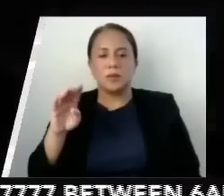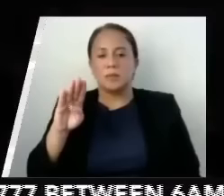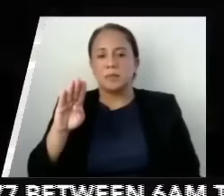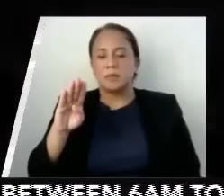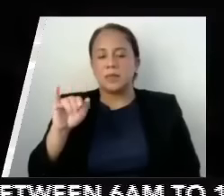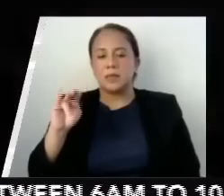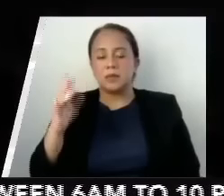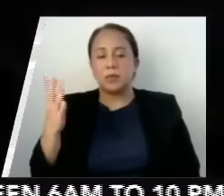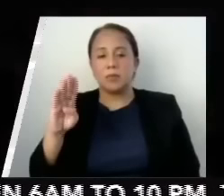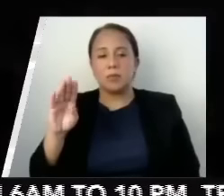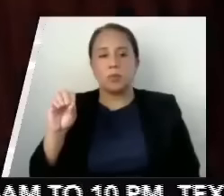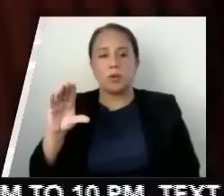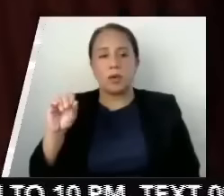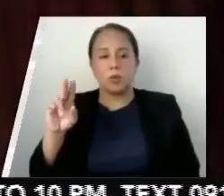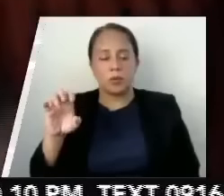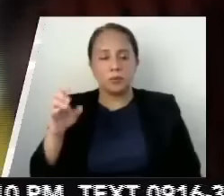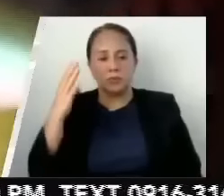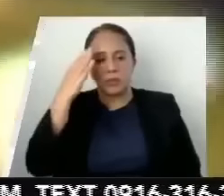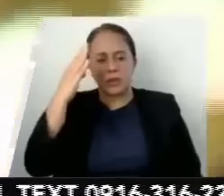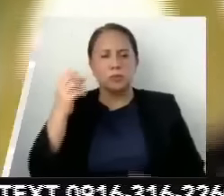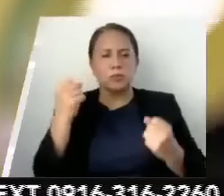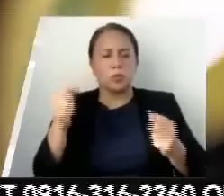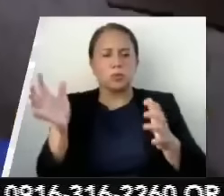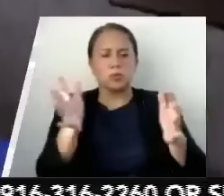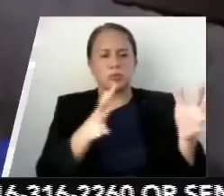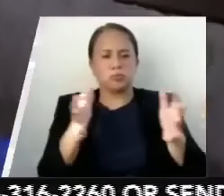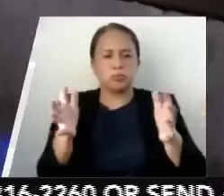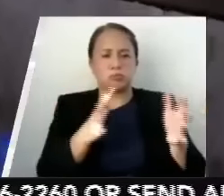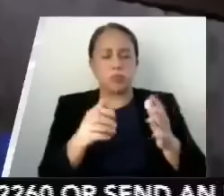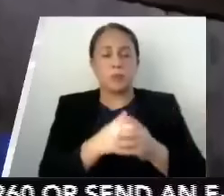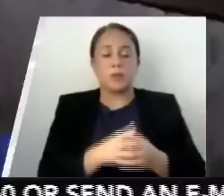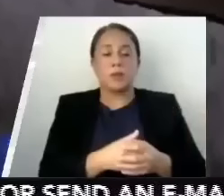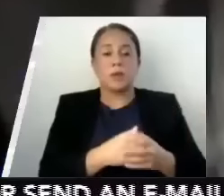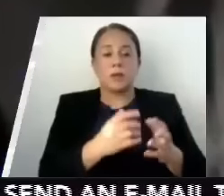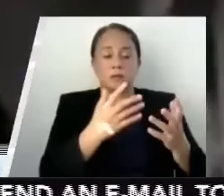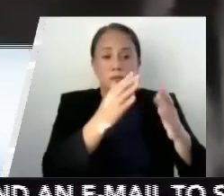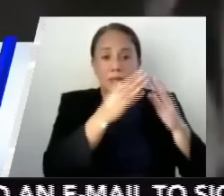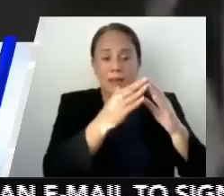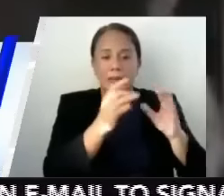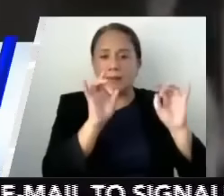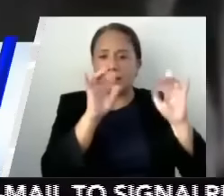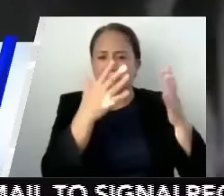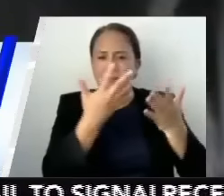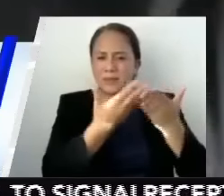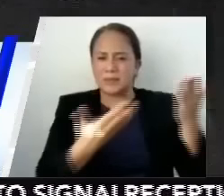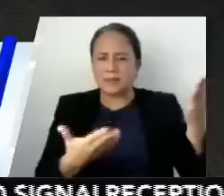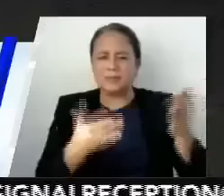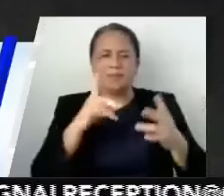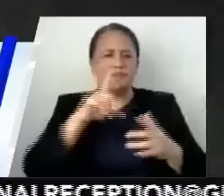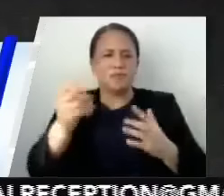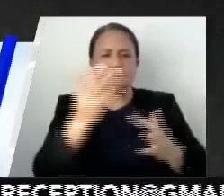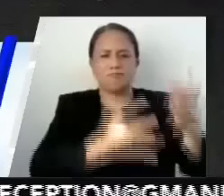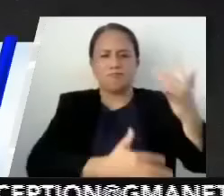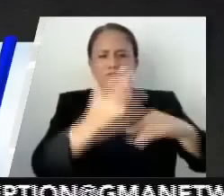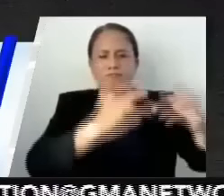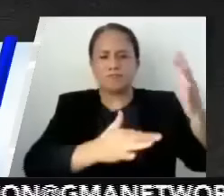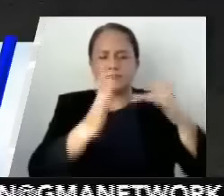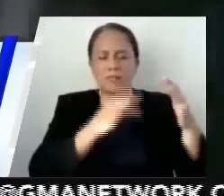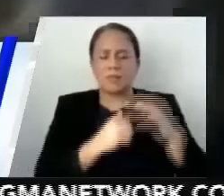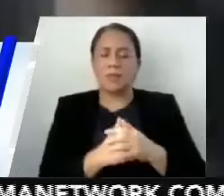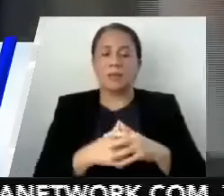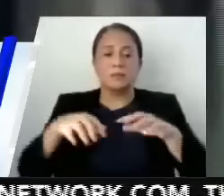Bulacan. Malakas ang hangin at gawa sa light materials ang maraming bahay kaya mabilis lumaki ang apoy. Sa kalapit na